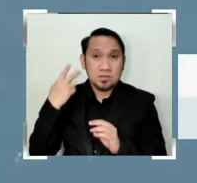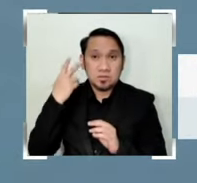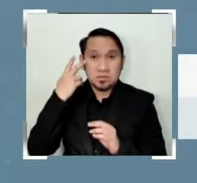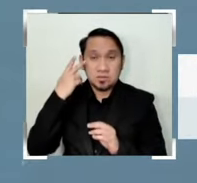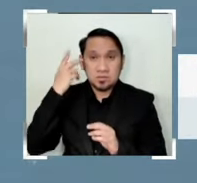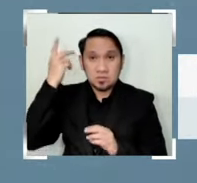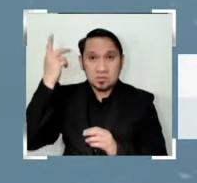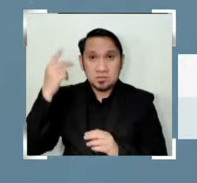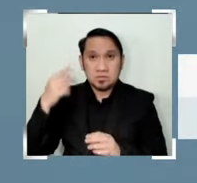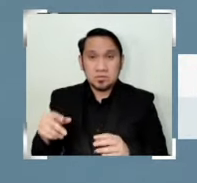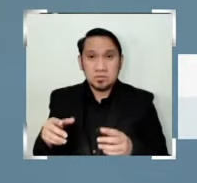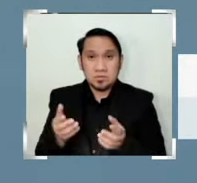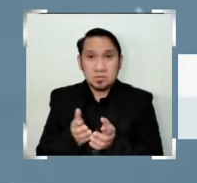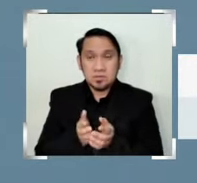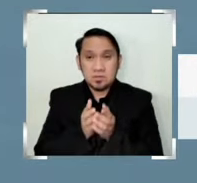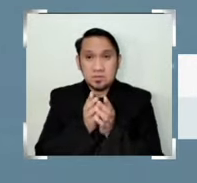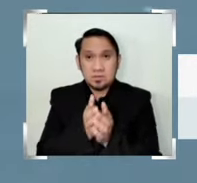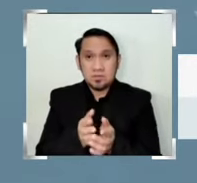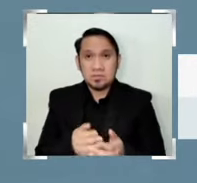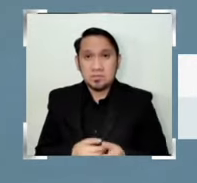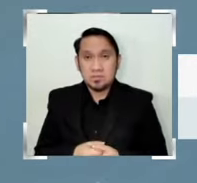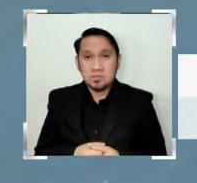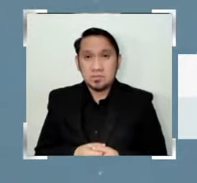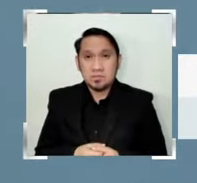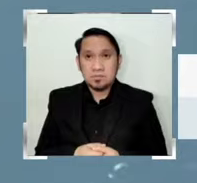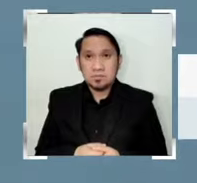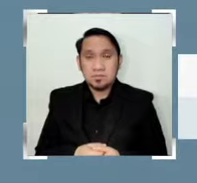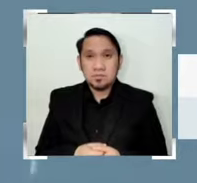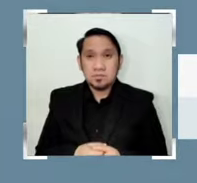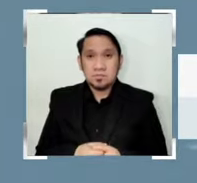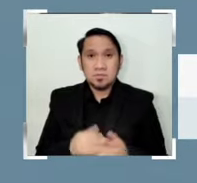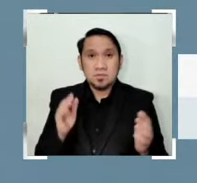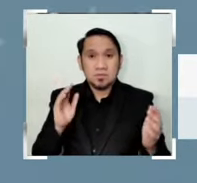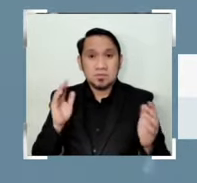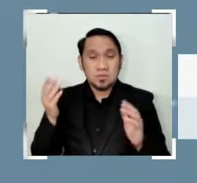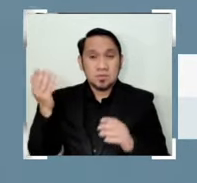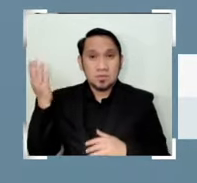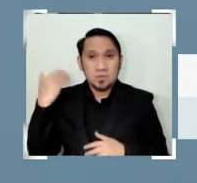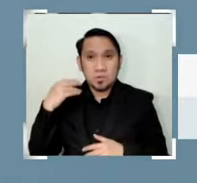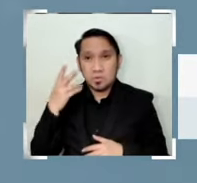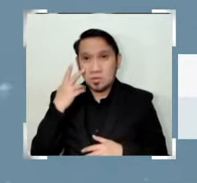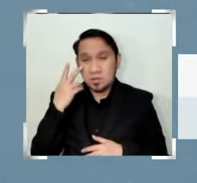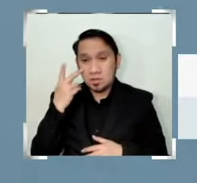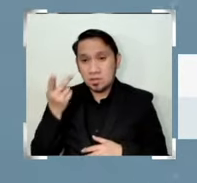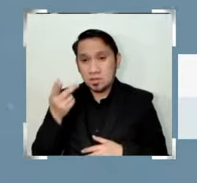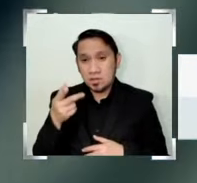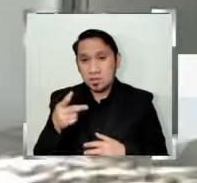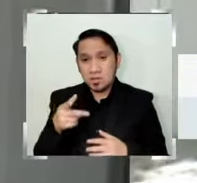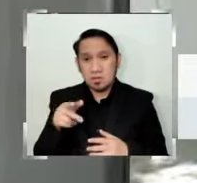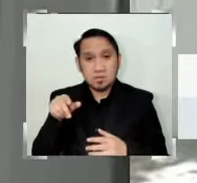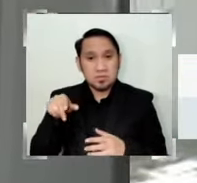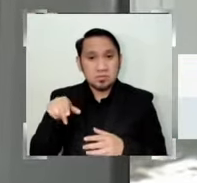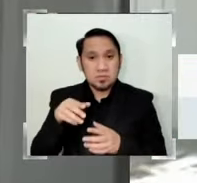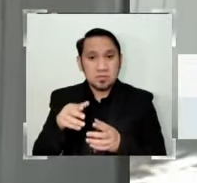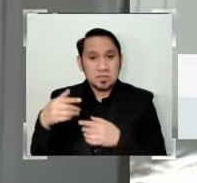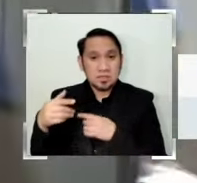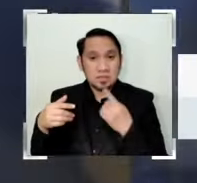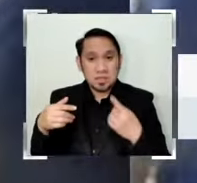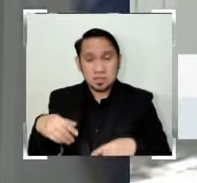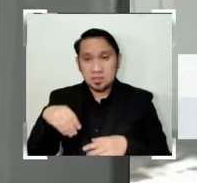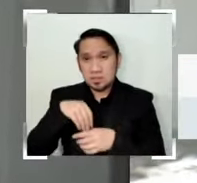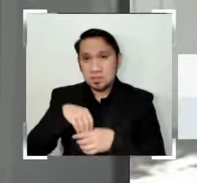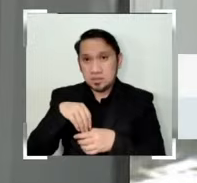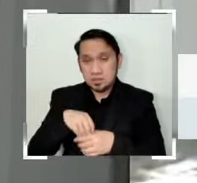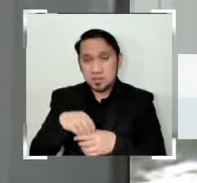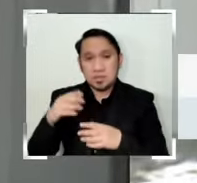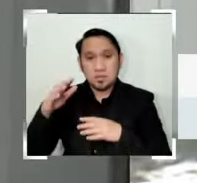Guard Ship 5304. Di tulad ng dati, walang nakitang Chinese fishing militia sa loob ng shoal. Sinusubukan pa naming